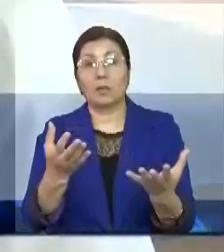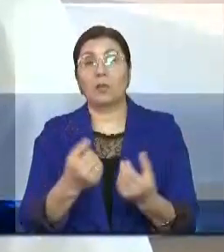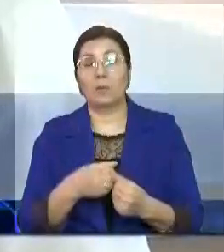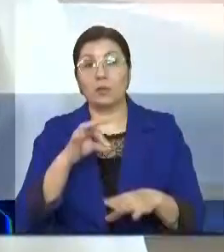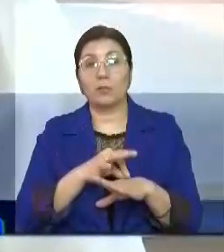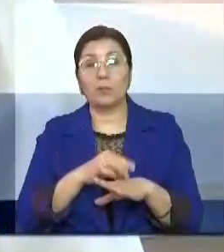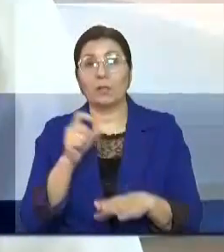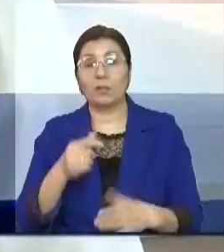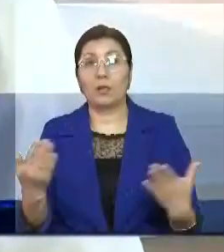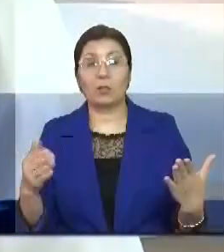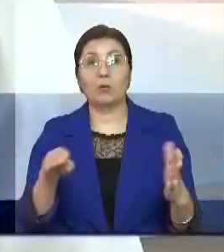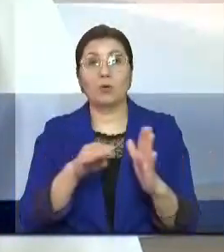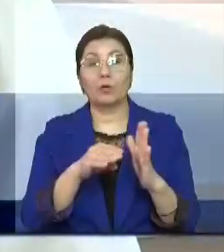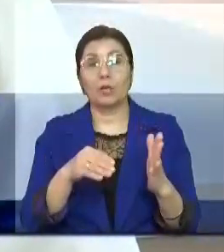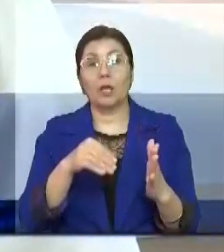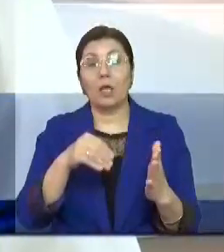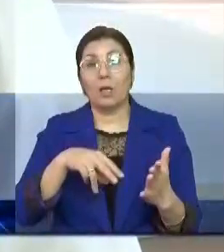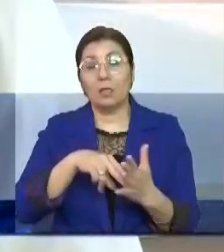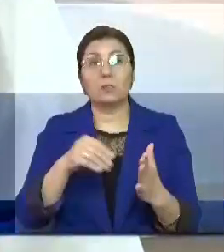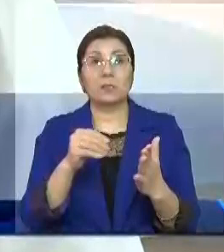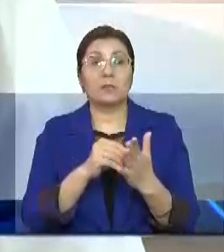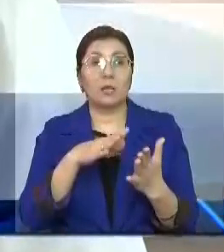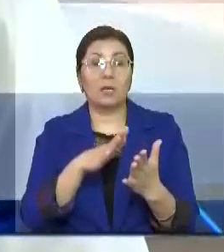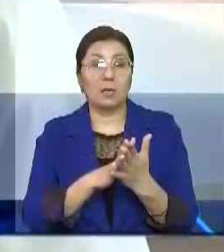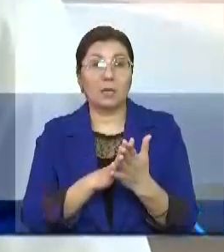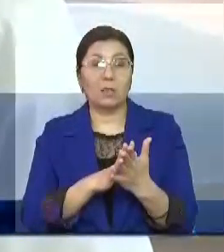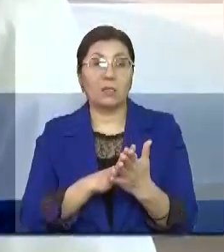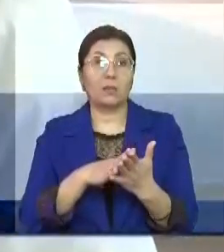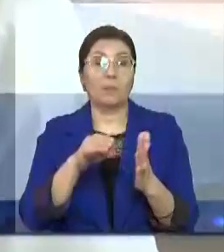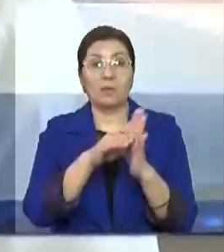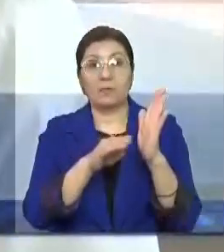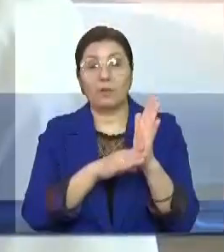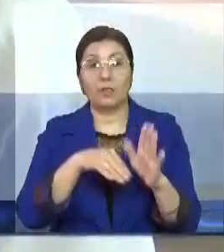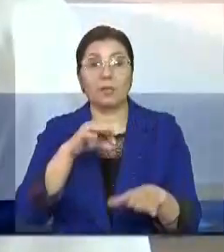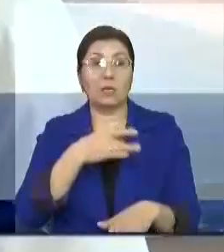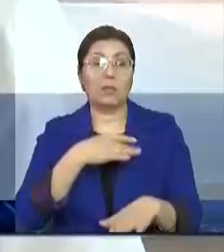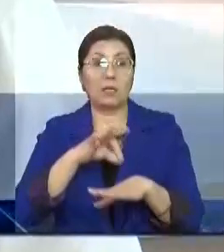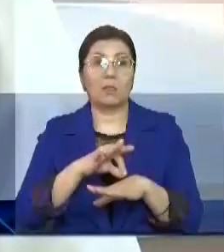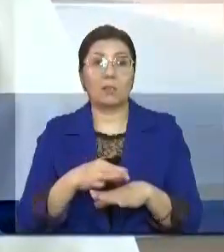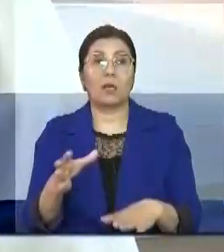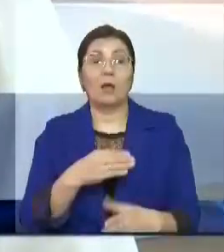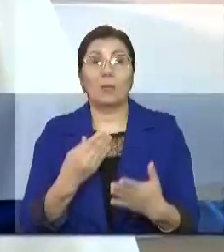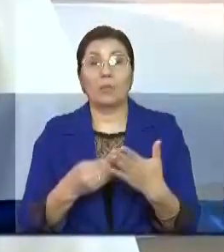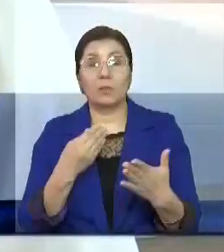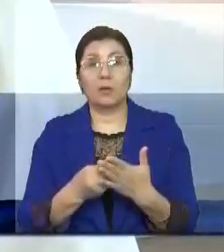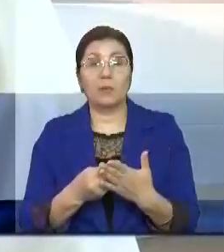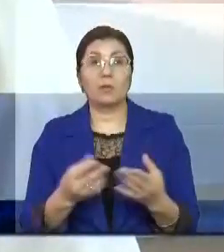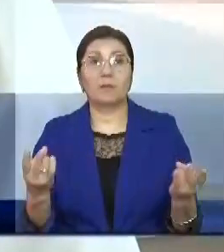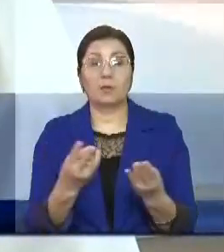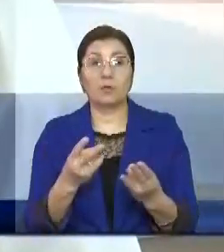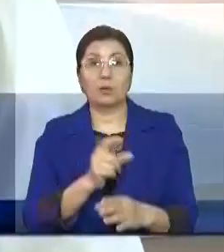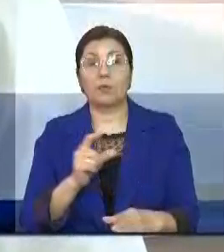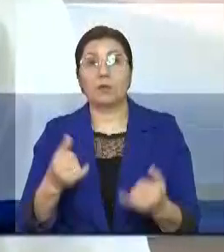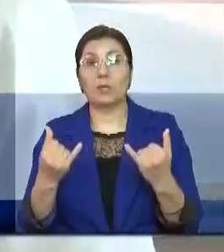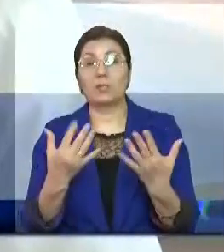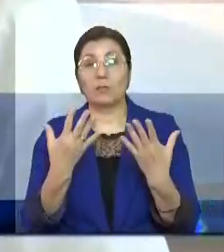пациенты, которые состоят на учете с синдромом сердечной недостаточности. Вместе с коллегами из столицы мы давали советы нуждающимся. На